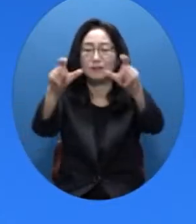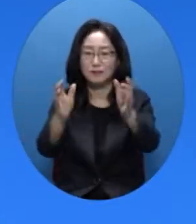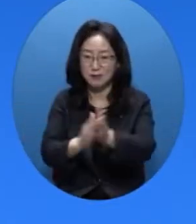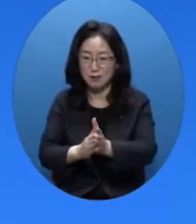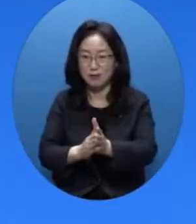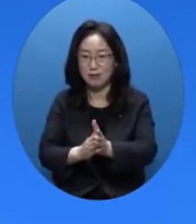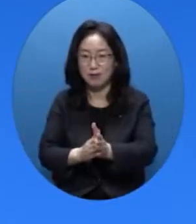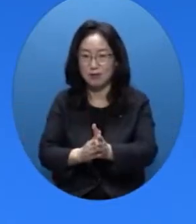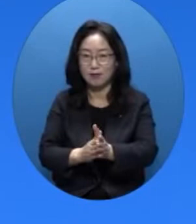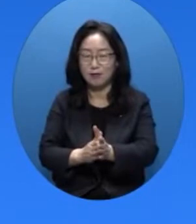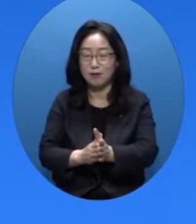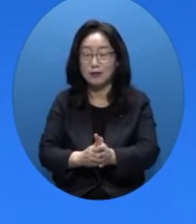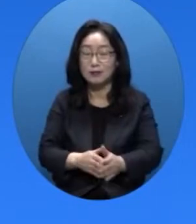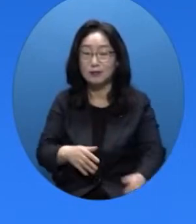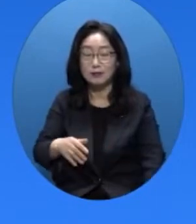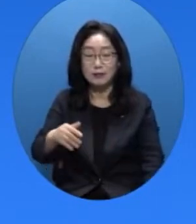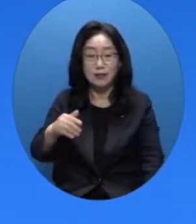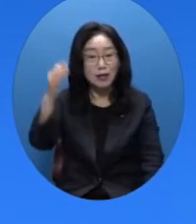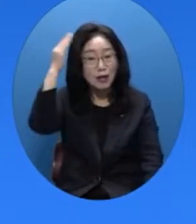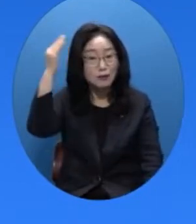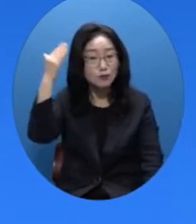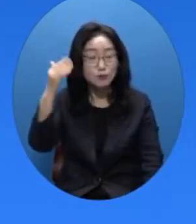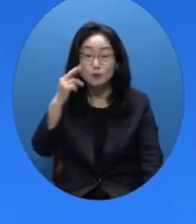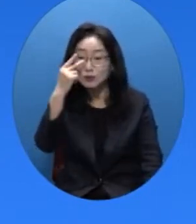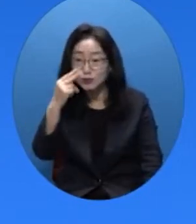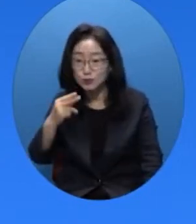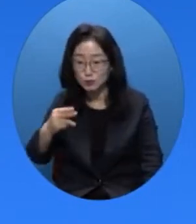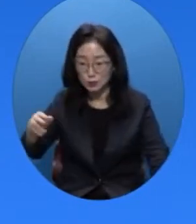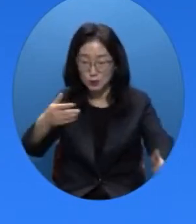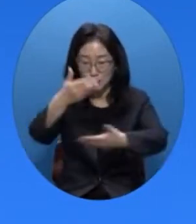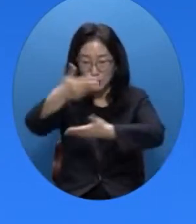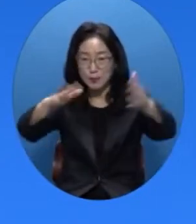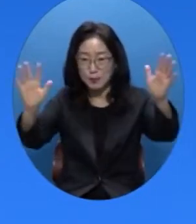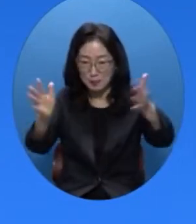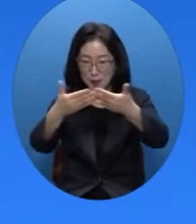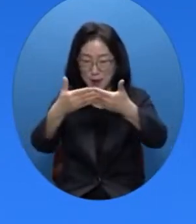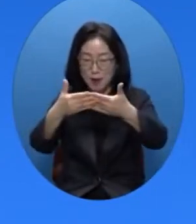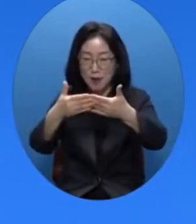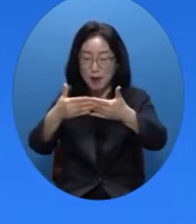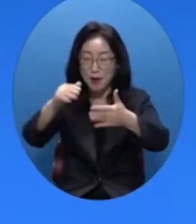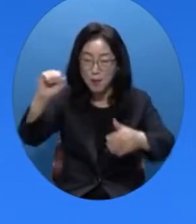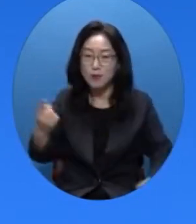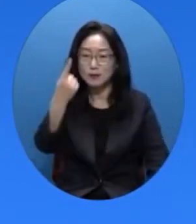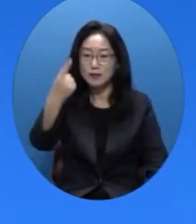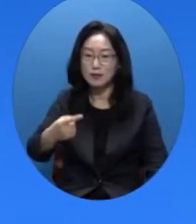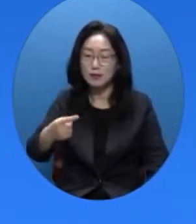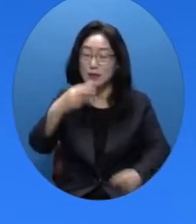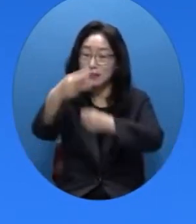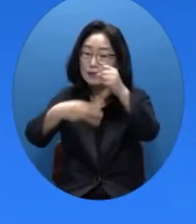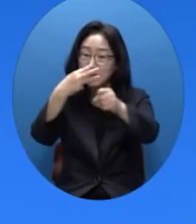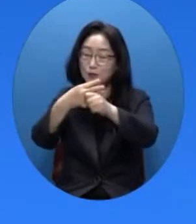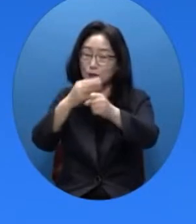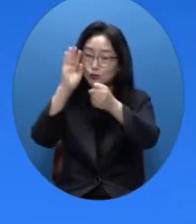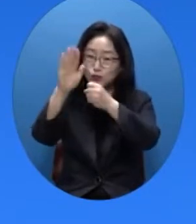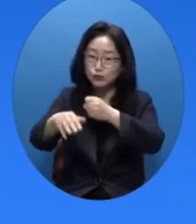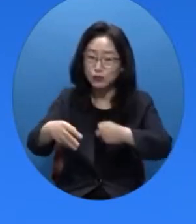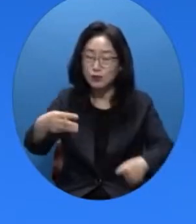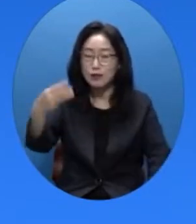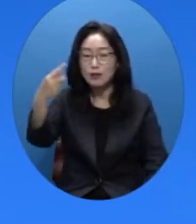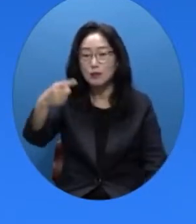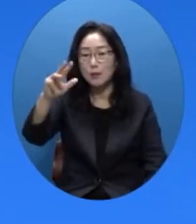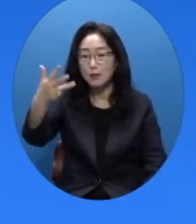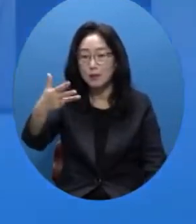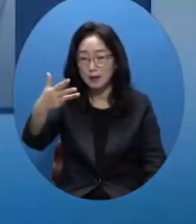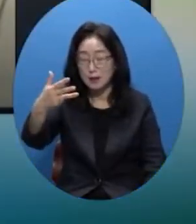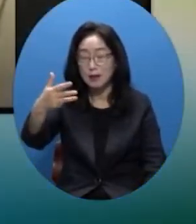이주미 초청장 죄악이 맺어 짐으로 말미암아 그로부터 3년 의 1885년 4월의 부활절 아침에 온도도